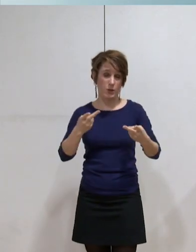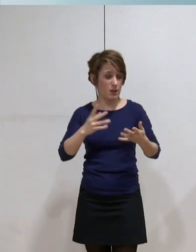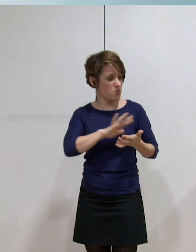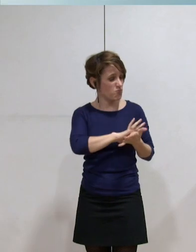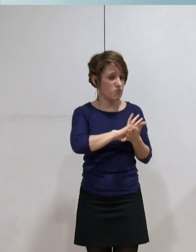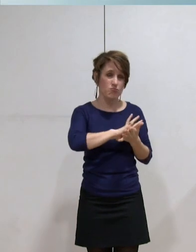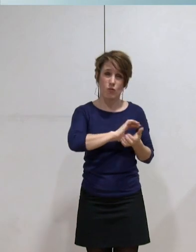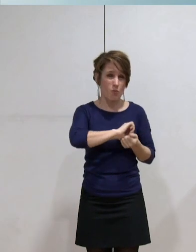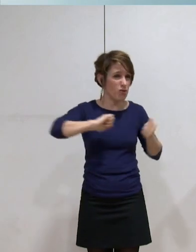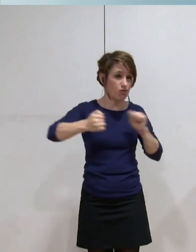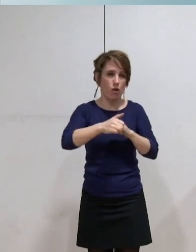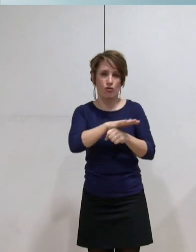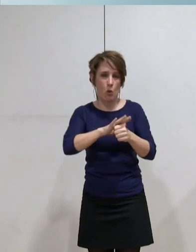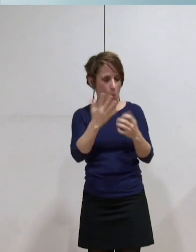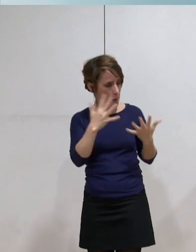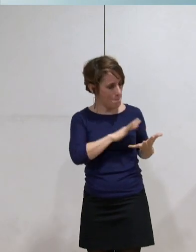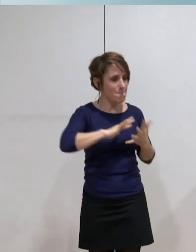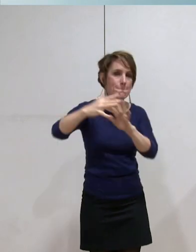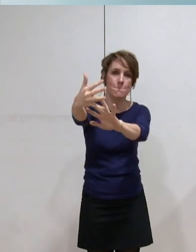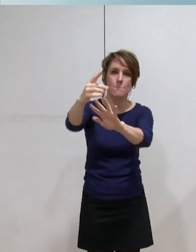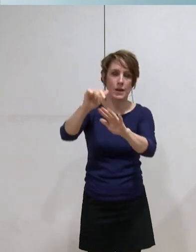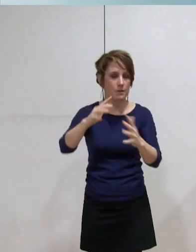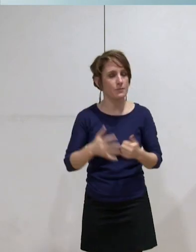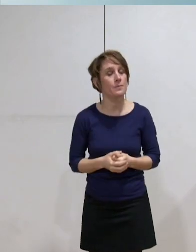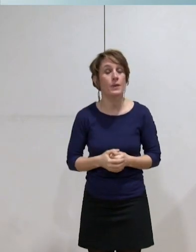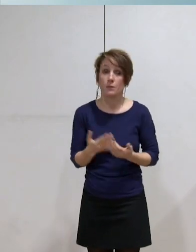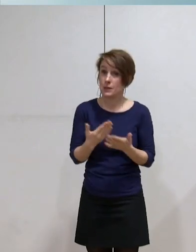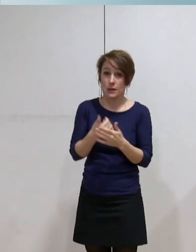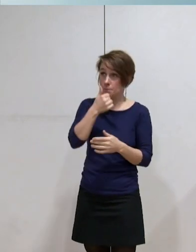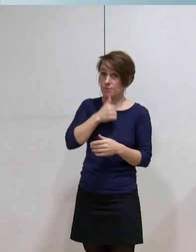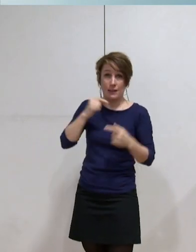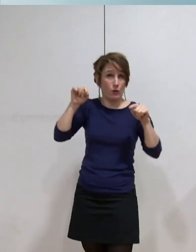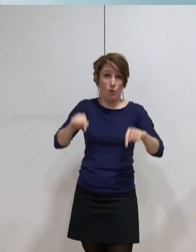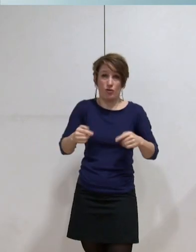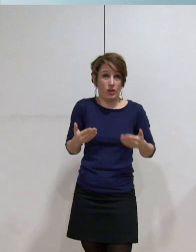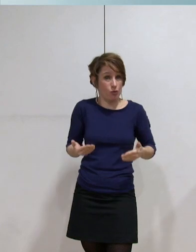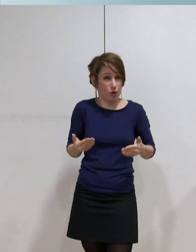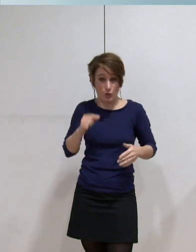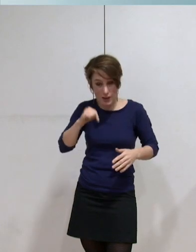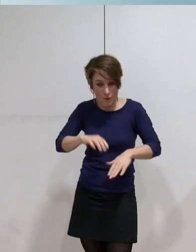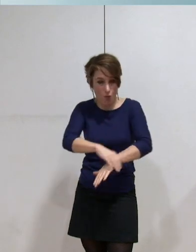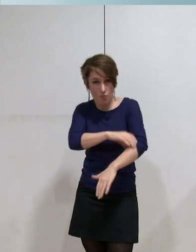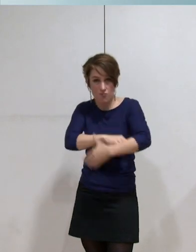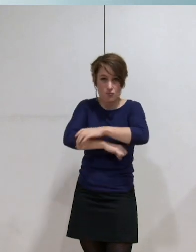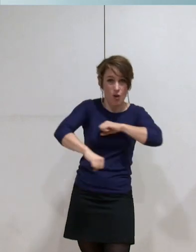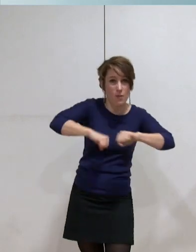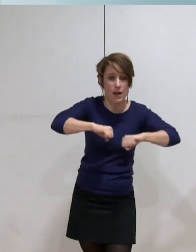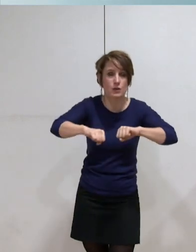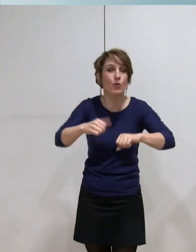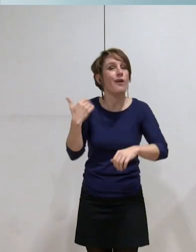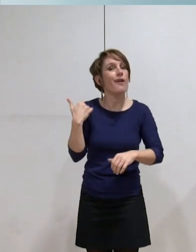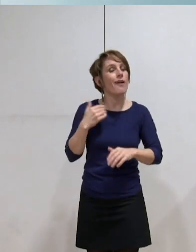s'agit pour pour nous d'une obligation où nous avons besoin aujourd'hui de nous mettre en action après la journée de mobilisation du